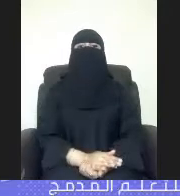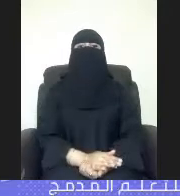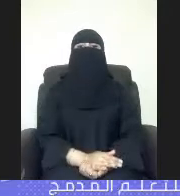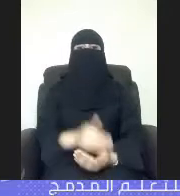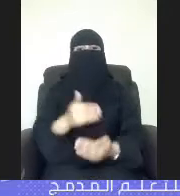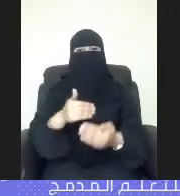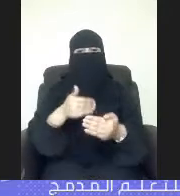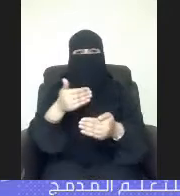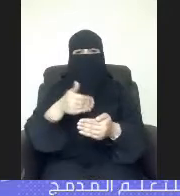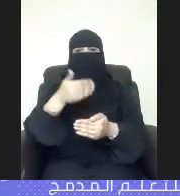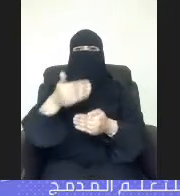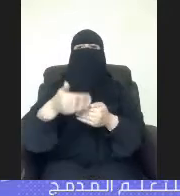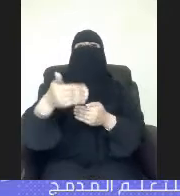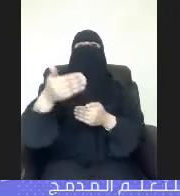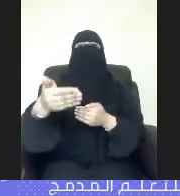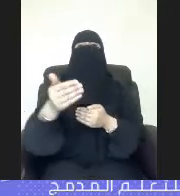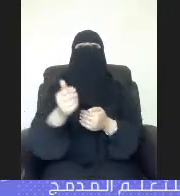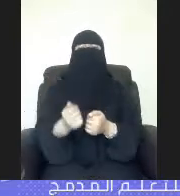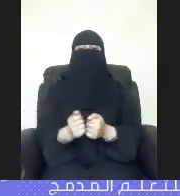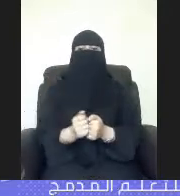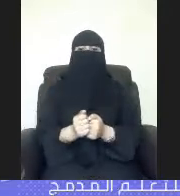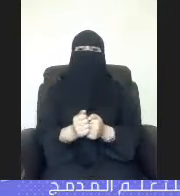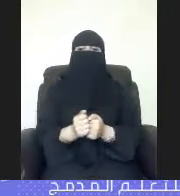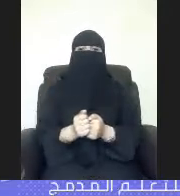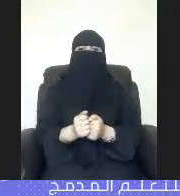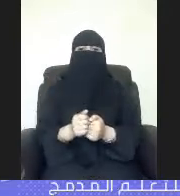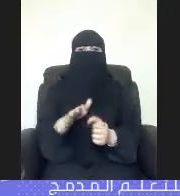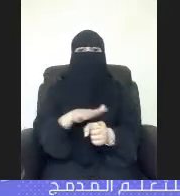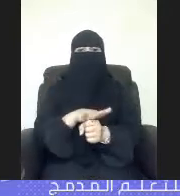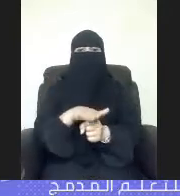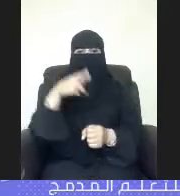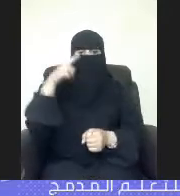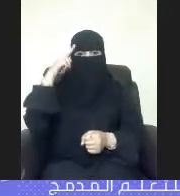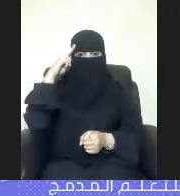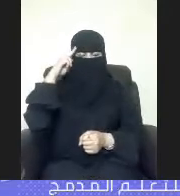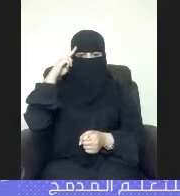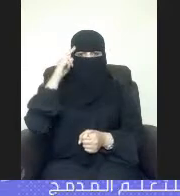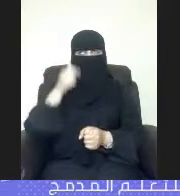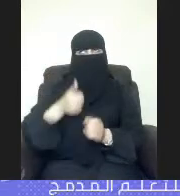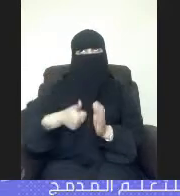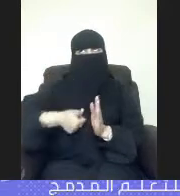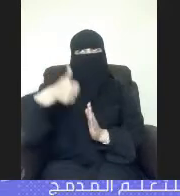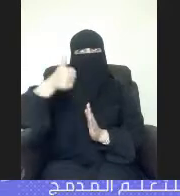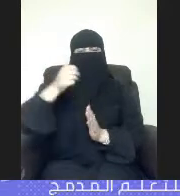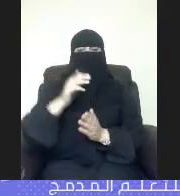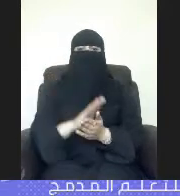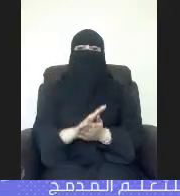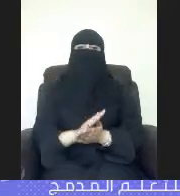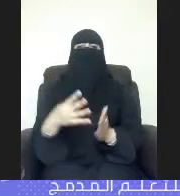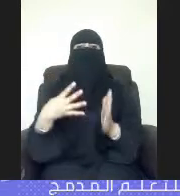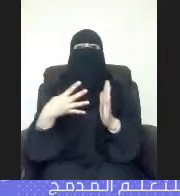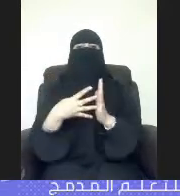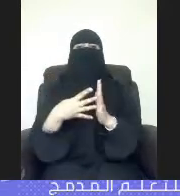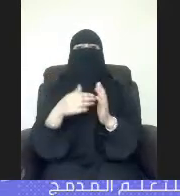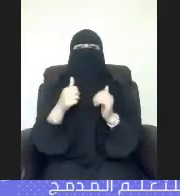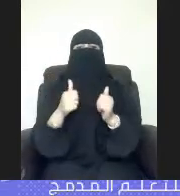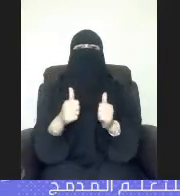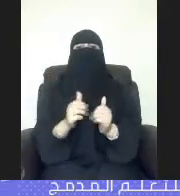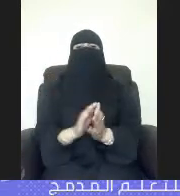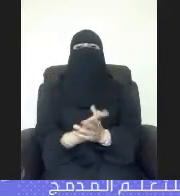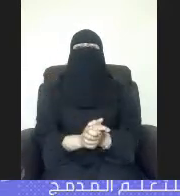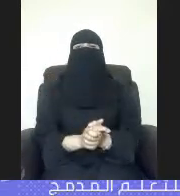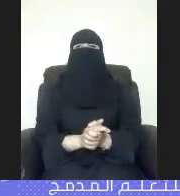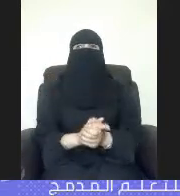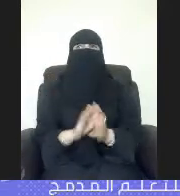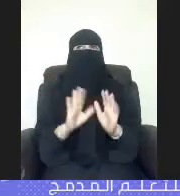بتقدم بلدنا الغالي المملكة العربية السعودية في هذا الشأن من قبل منظمات ومؤسسات